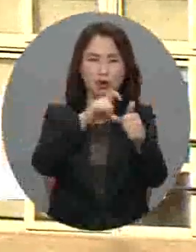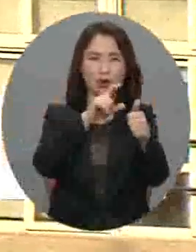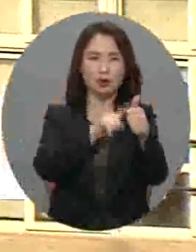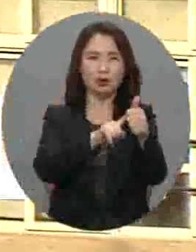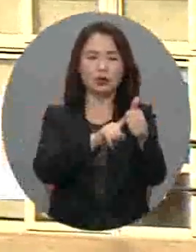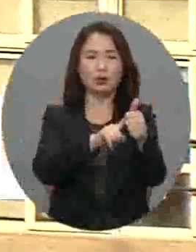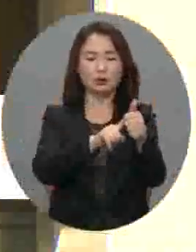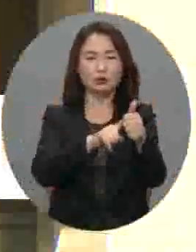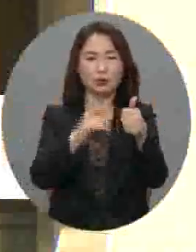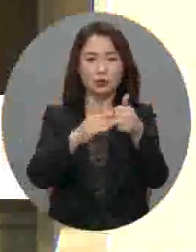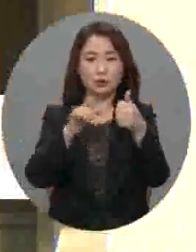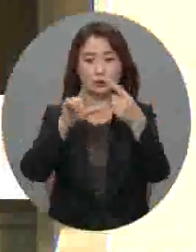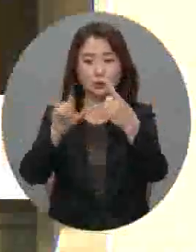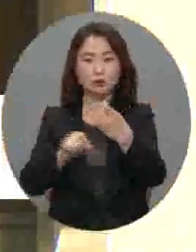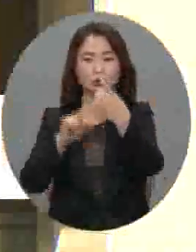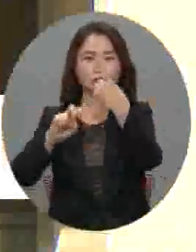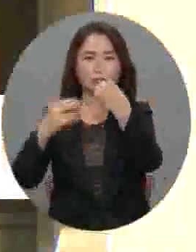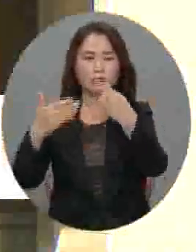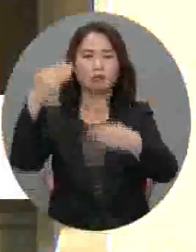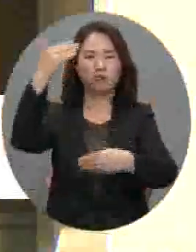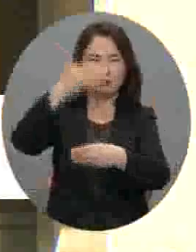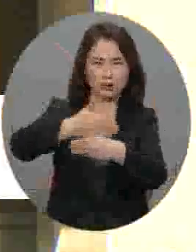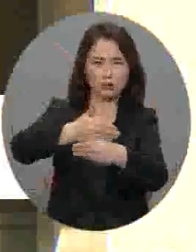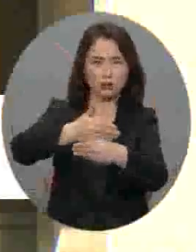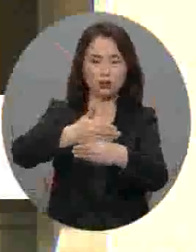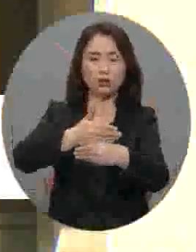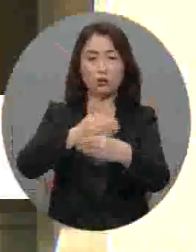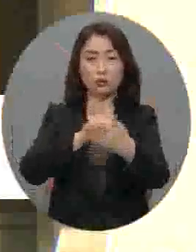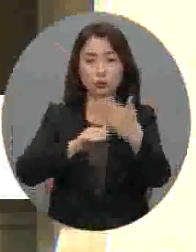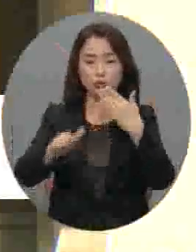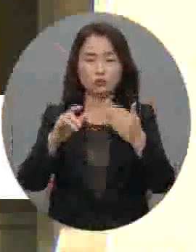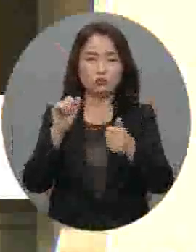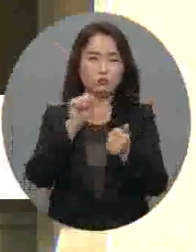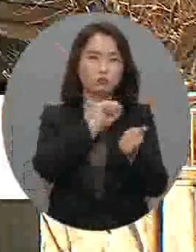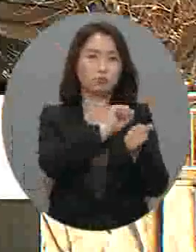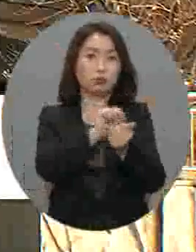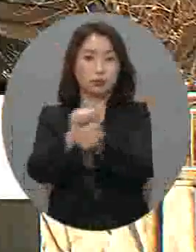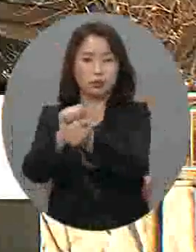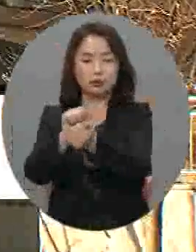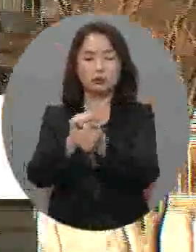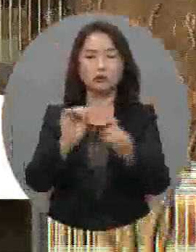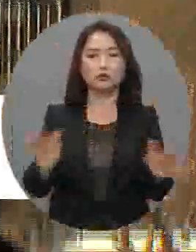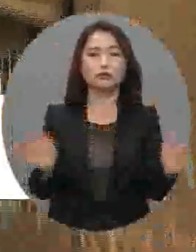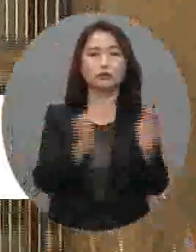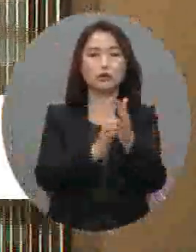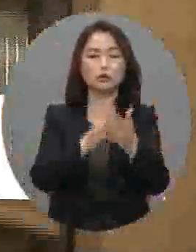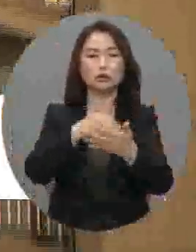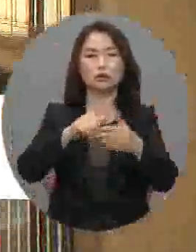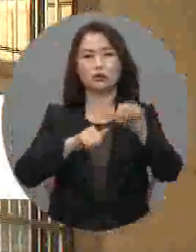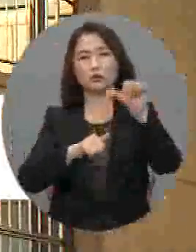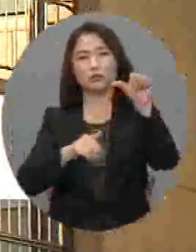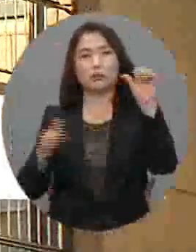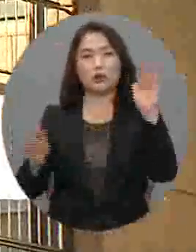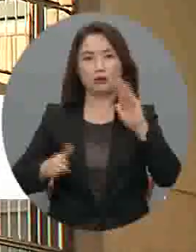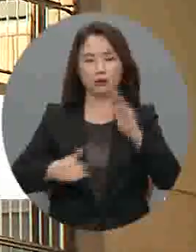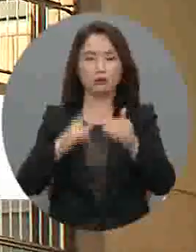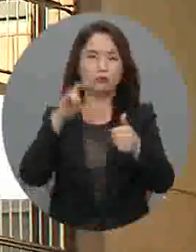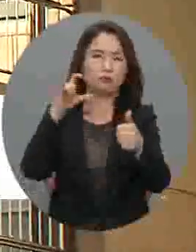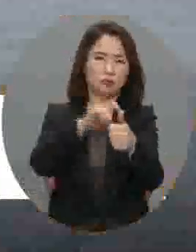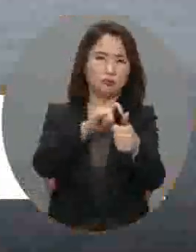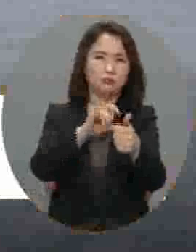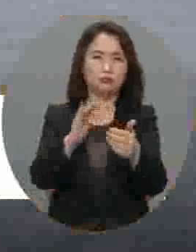판정을 받으면서 다음날 폐쇄 됐습니다 이후 집단 감염이 발생해 지금까지 5명의 학생이 확진